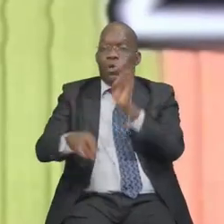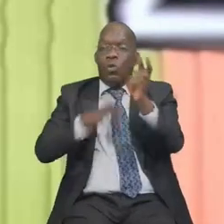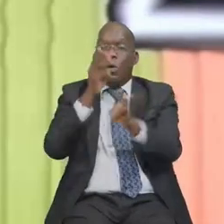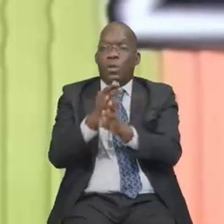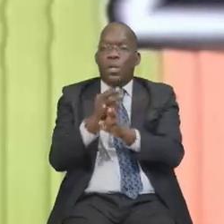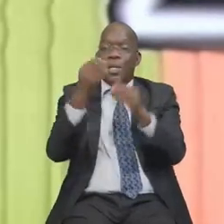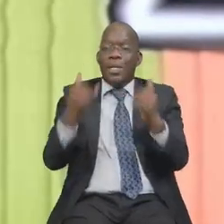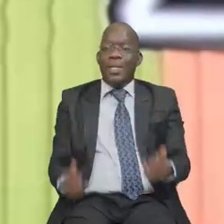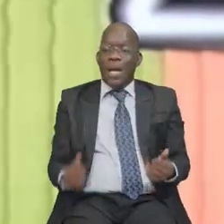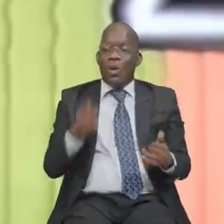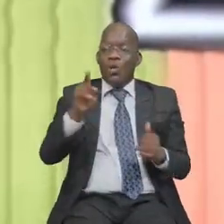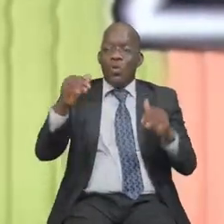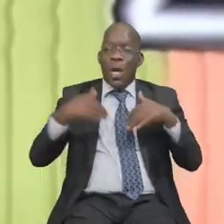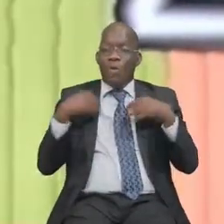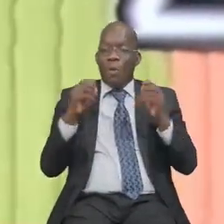tu as l'opportunité